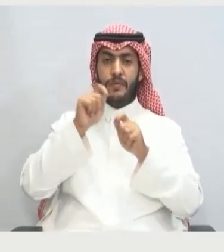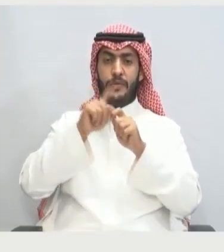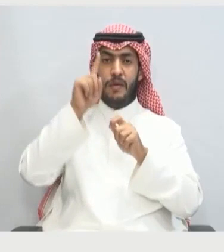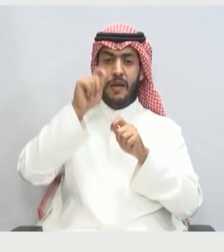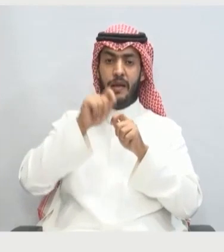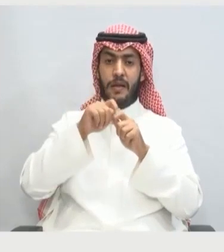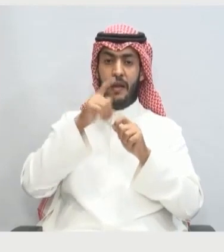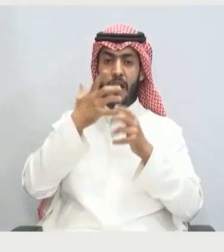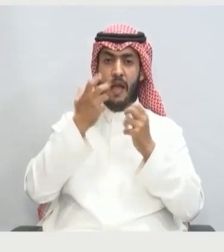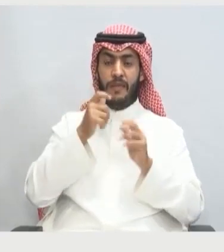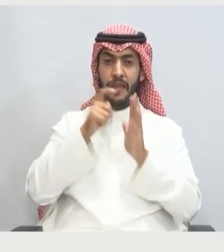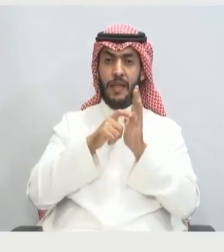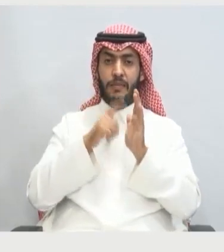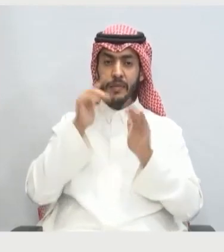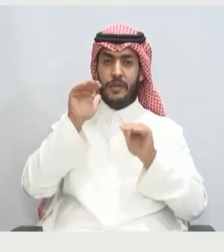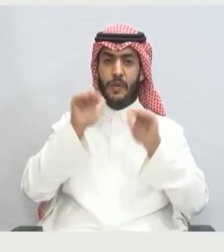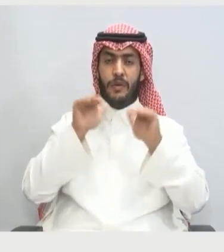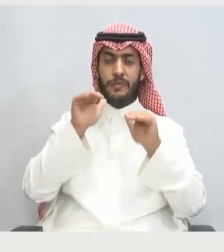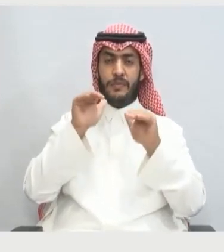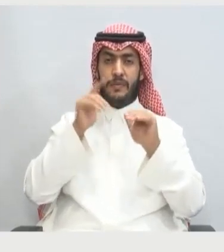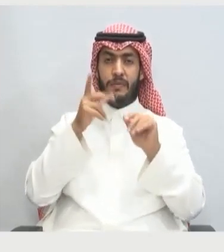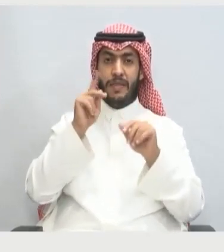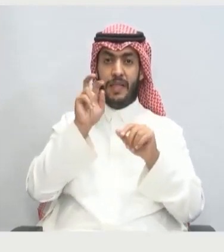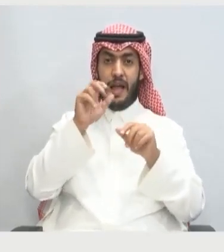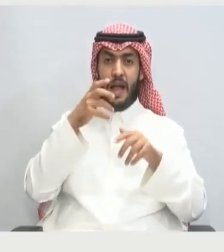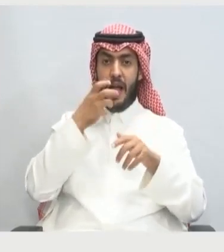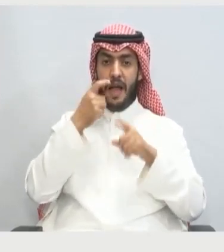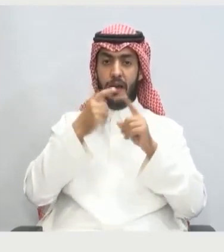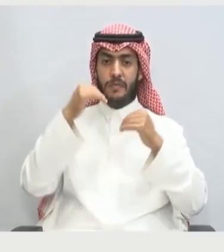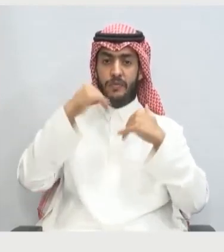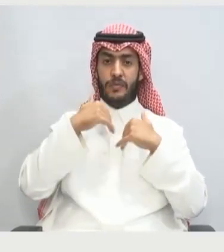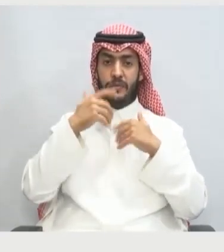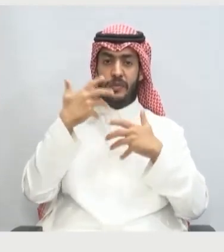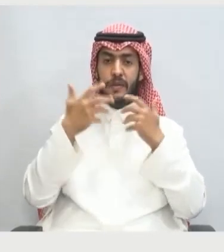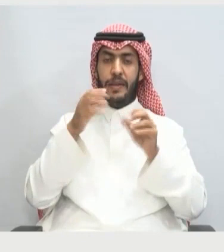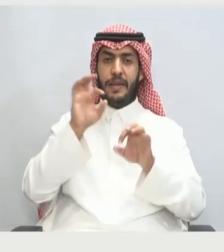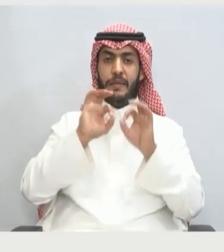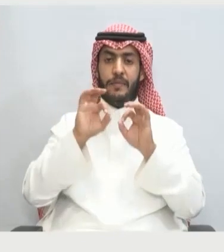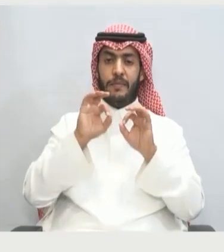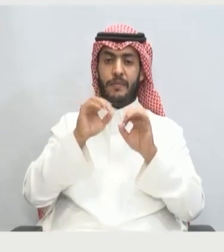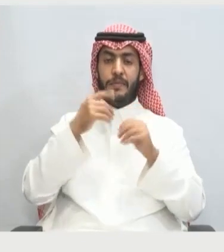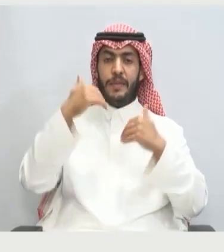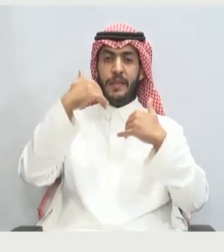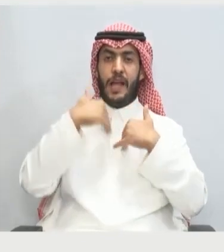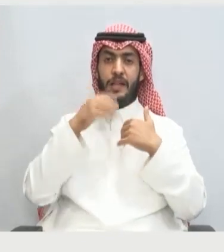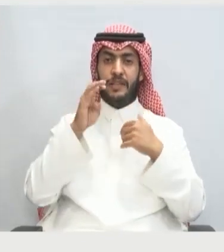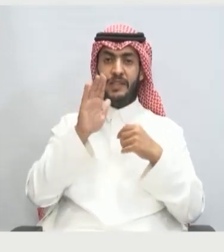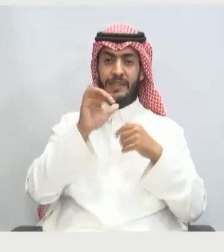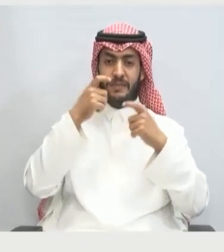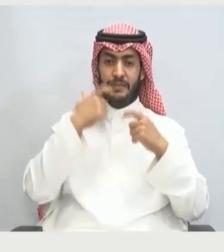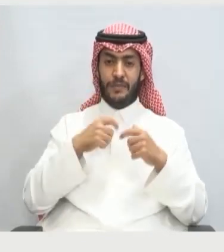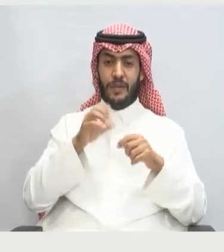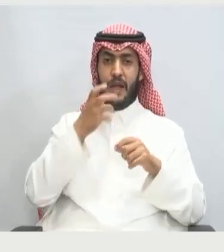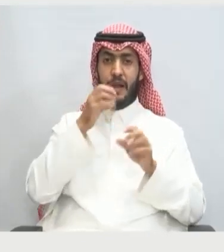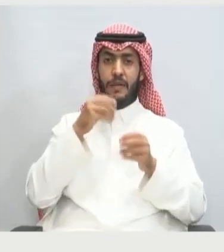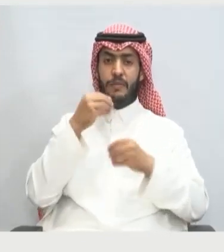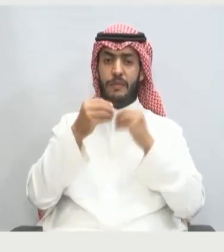الخالق يحافظ النظام على التوازن بين طاقه الحراريه الصادره عن التفاعلات الكيميائيه داخل الجسم والطاقه